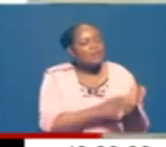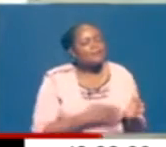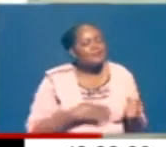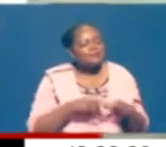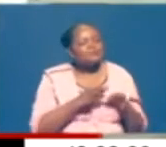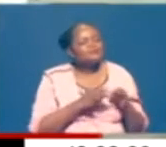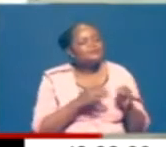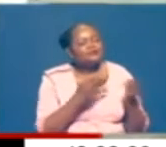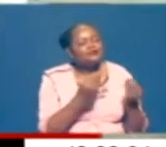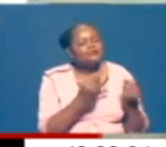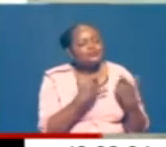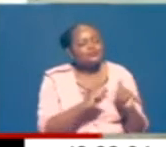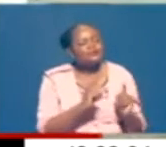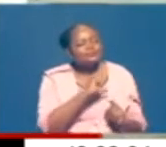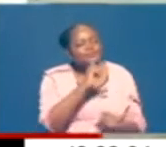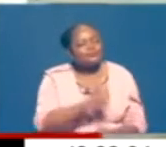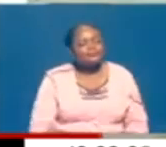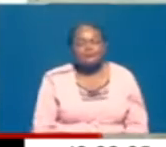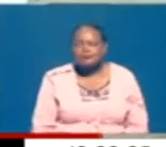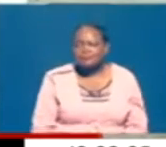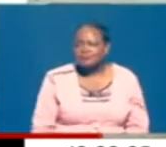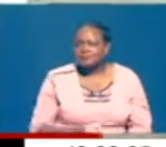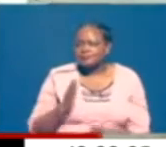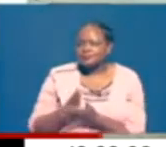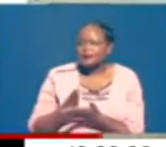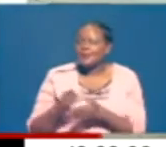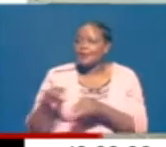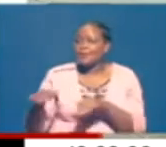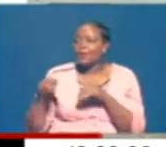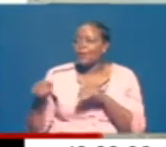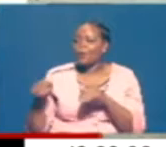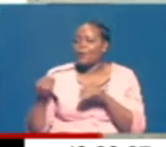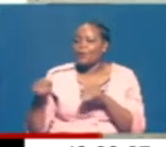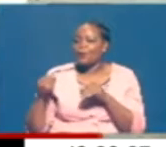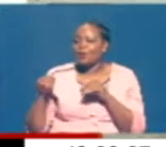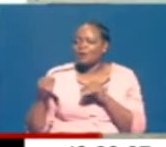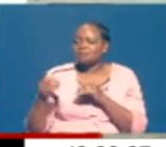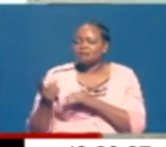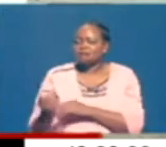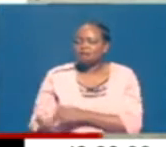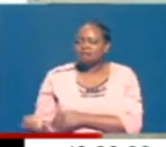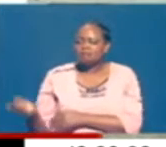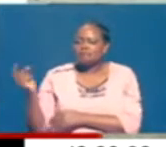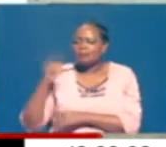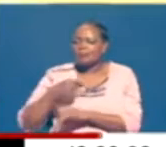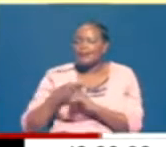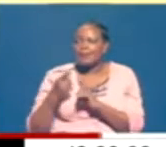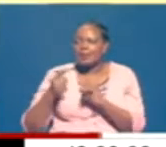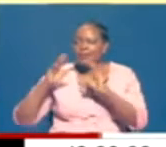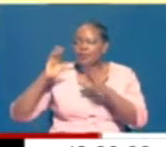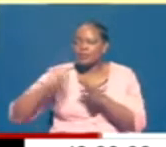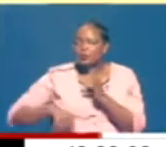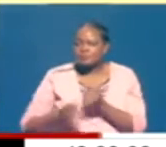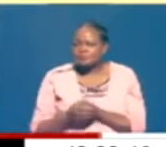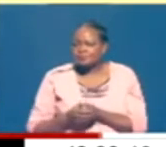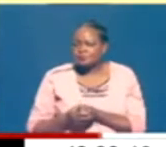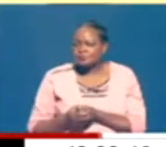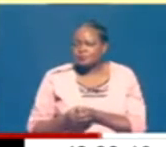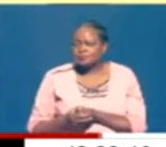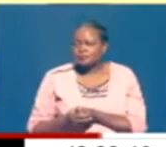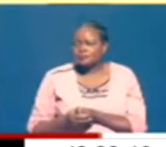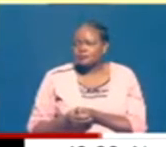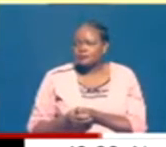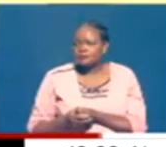rahisi. Ni kweli sana watu walisubiri, ilikuwa ni siku nzima. Lakini muhimu ni kwamba